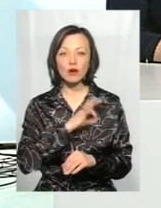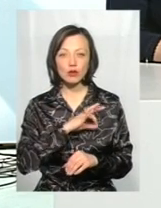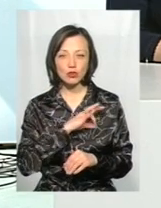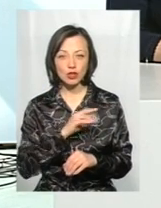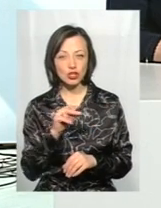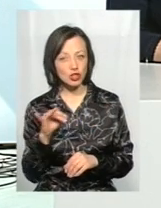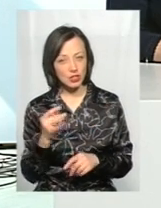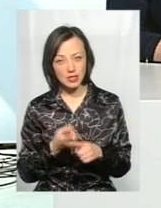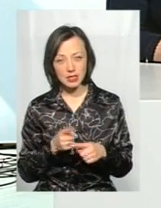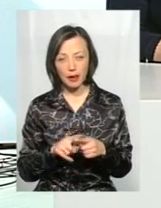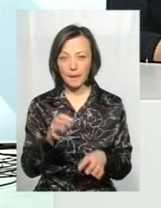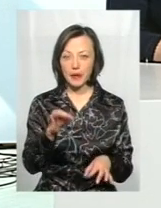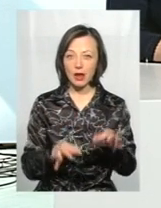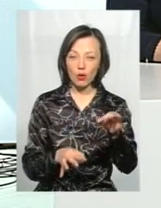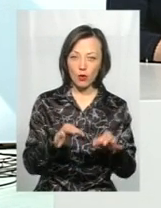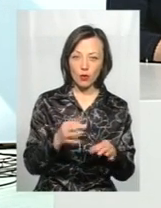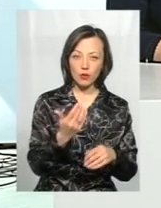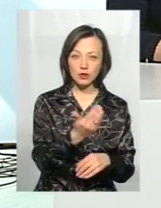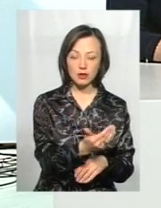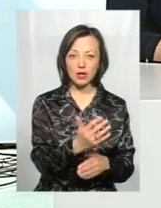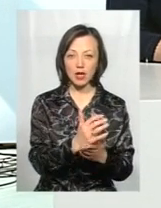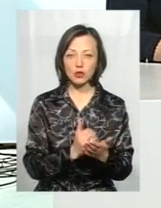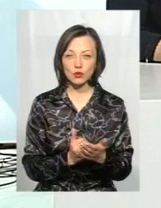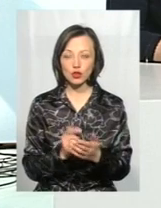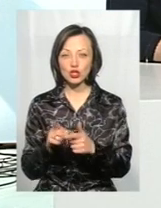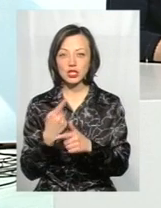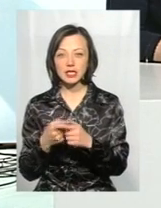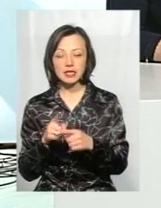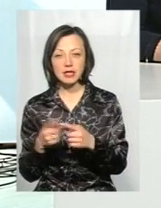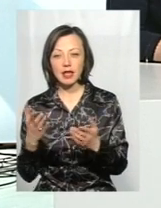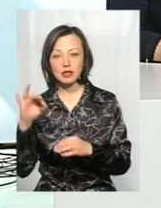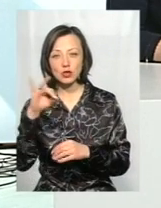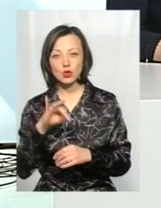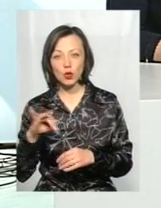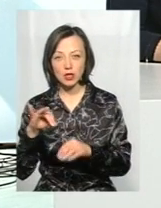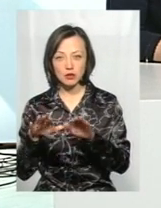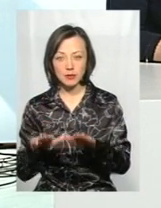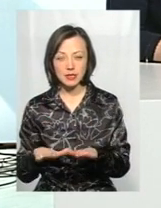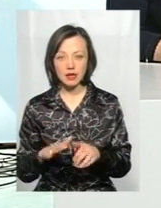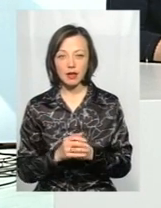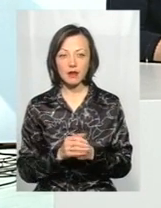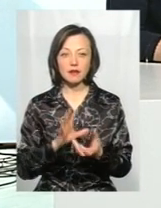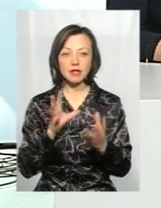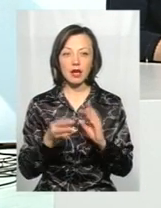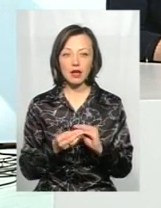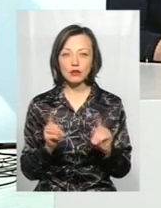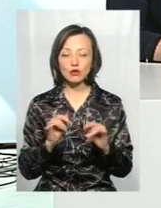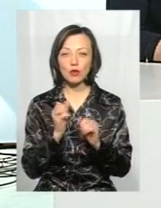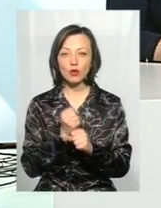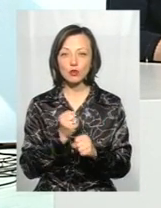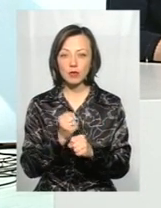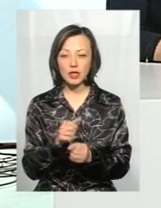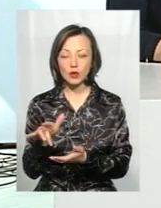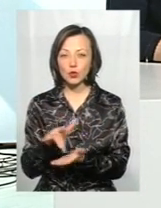використовують? Чи це природній потенціал, природні ресурси? Чи це якісь історичні місця? Тобто, ну, взагалі, для того, щоб розробити